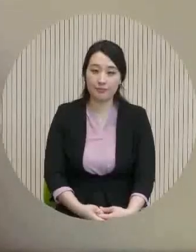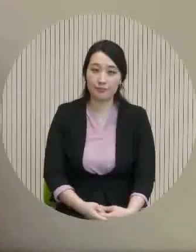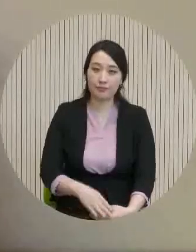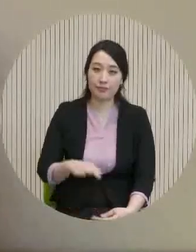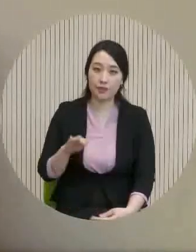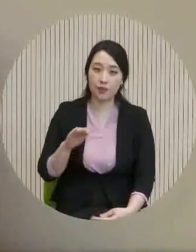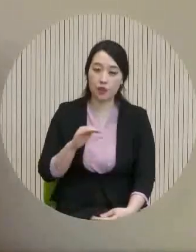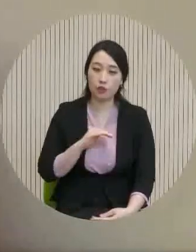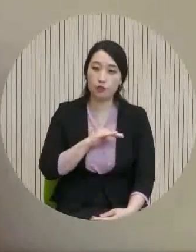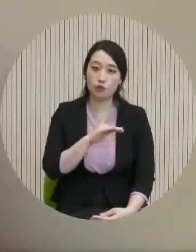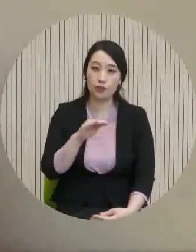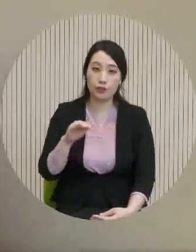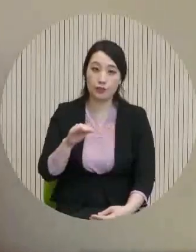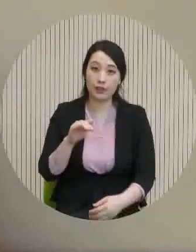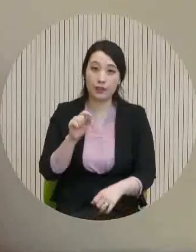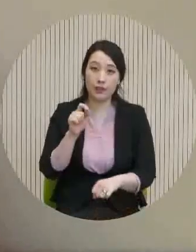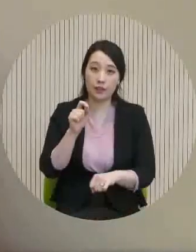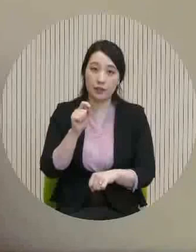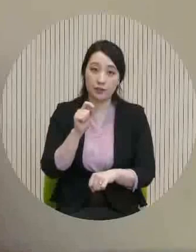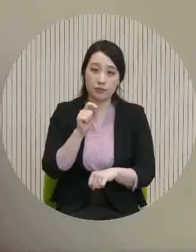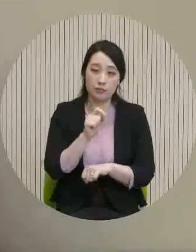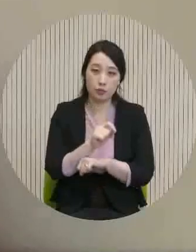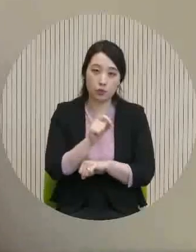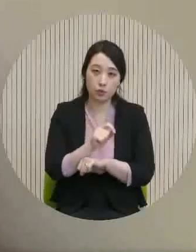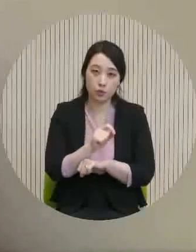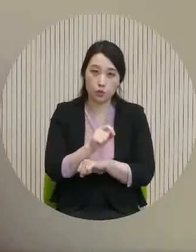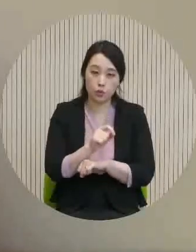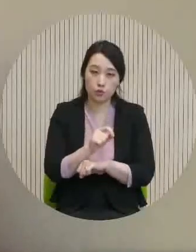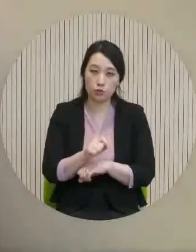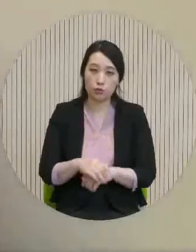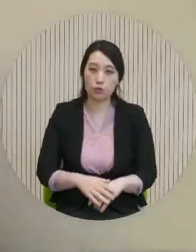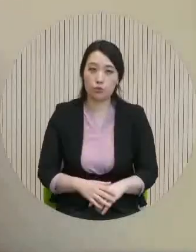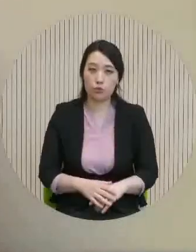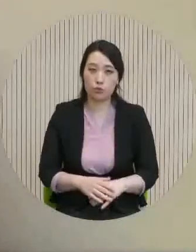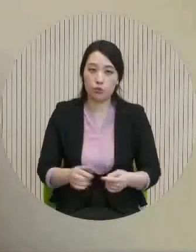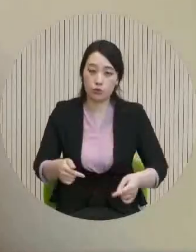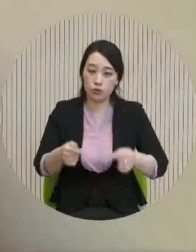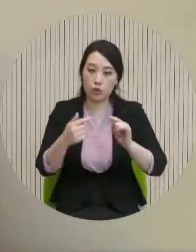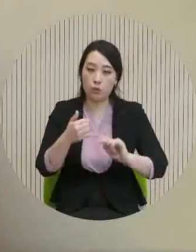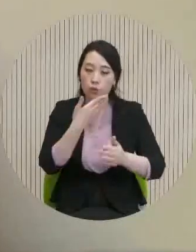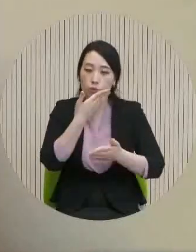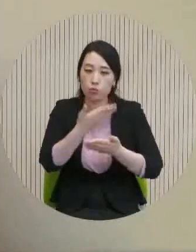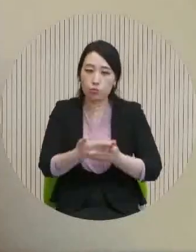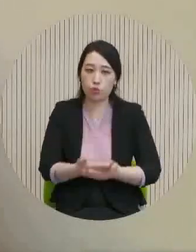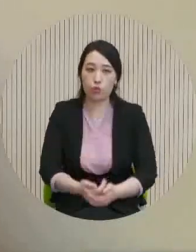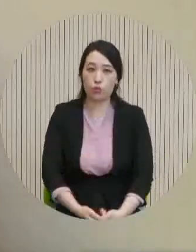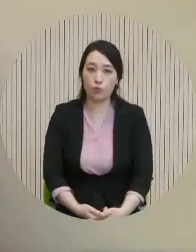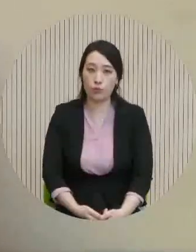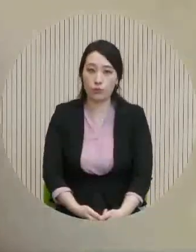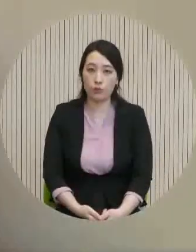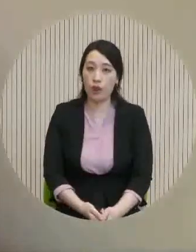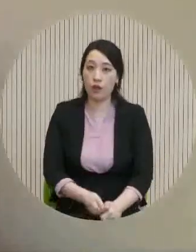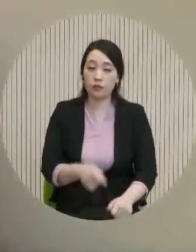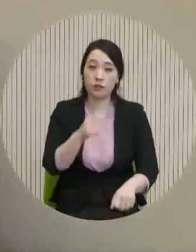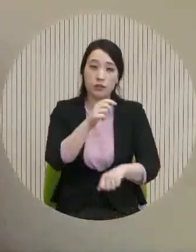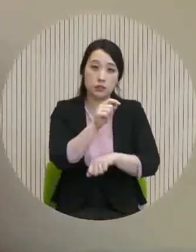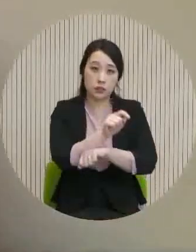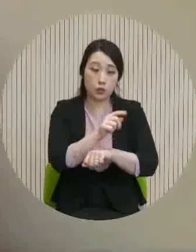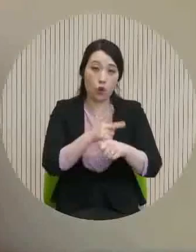우리는 well, the teachers can book these workshops through a website where we